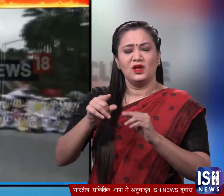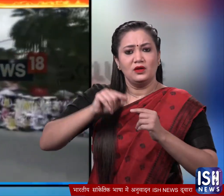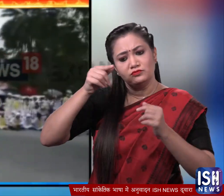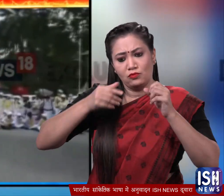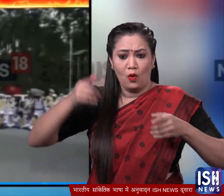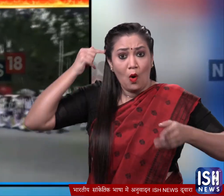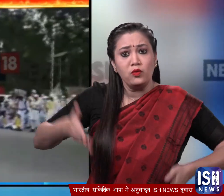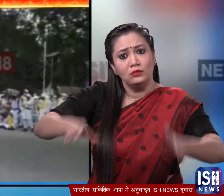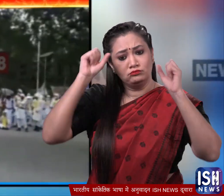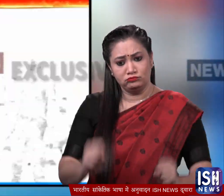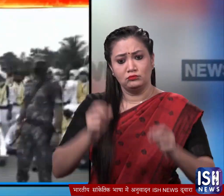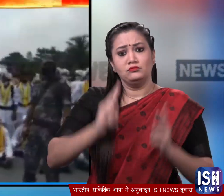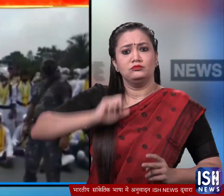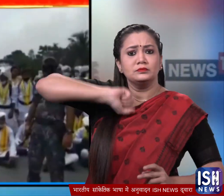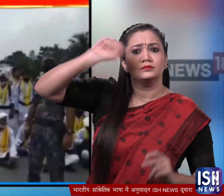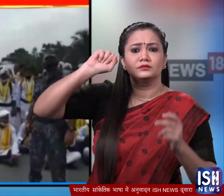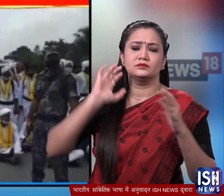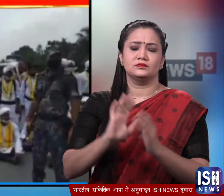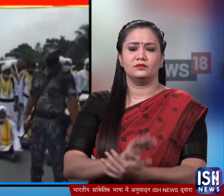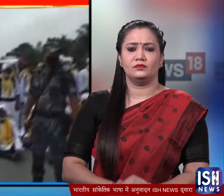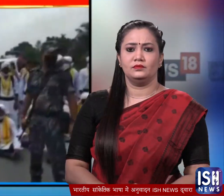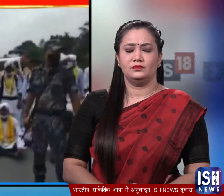सड़क पर बैठ गए और नारेबाजी करने लगे।